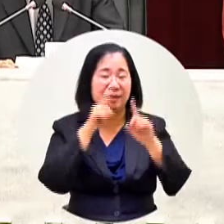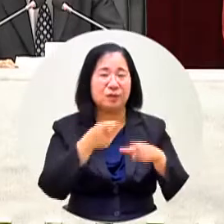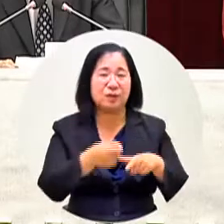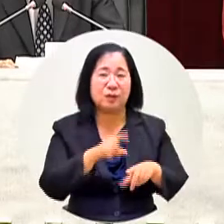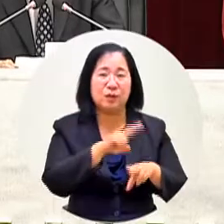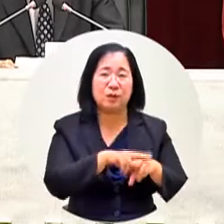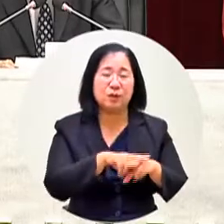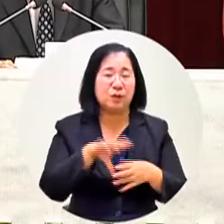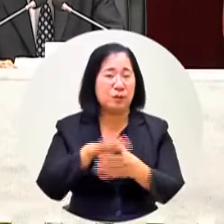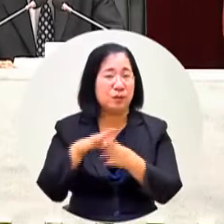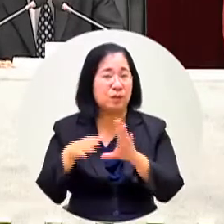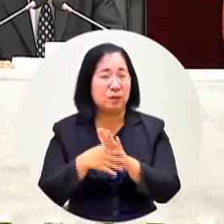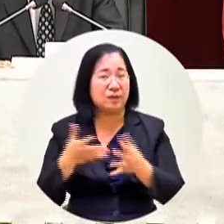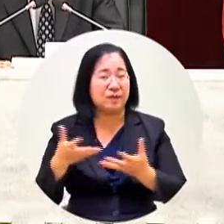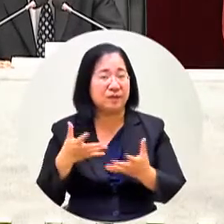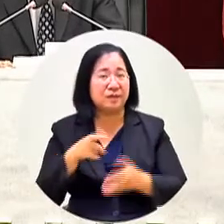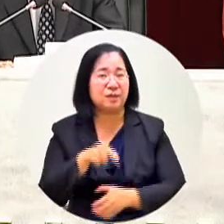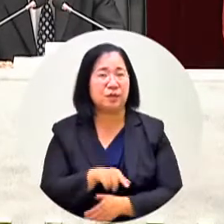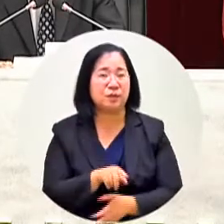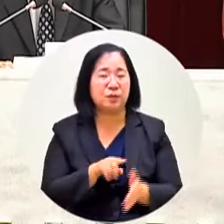下？ 啊，时间暂停一下。